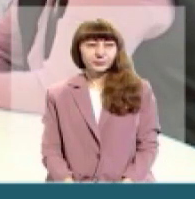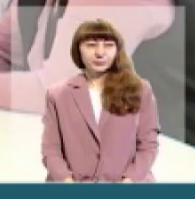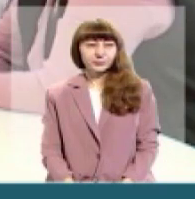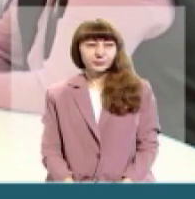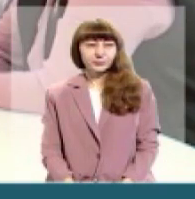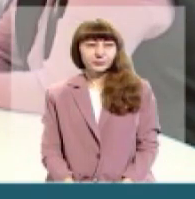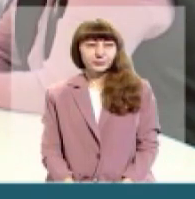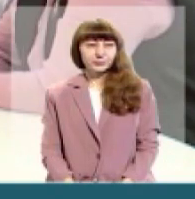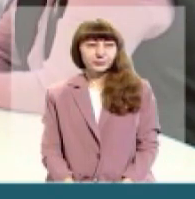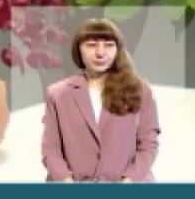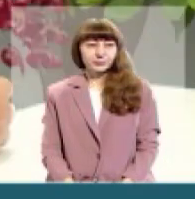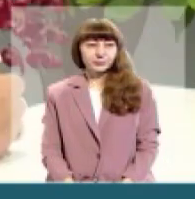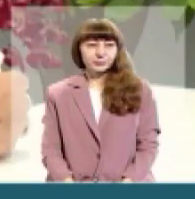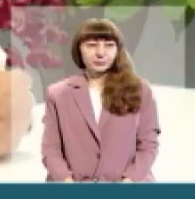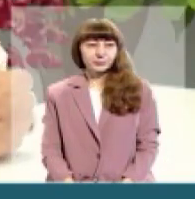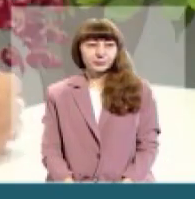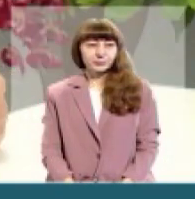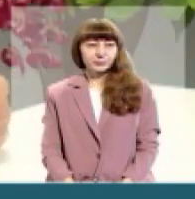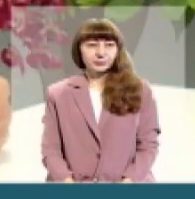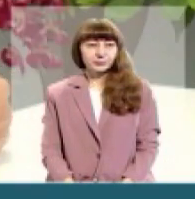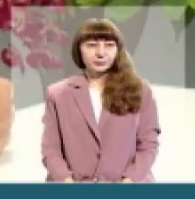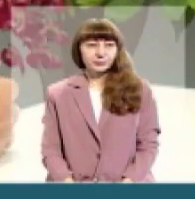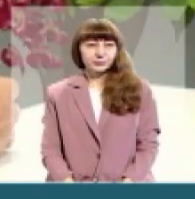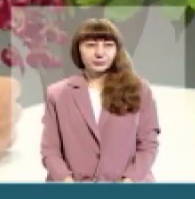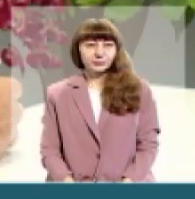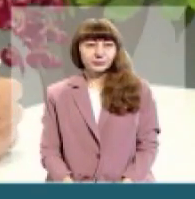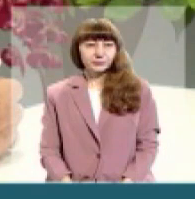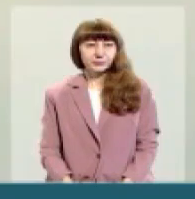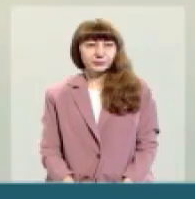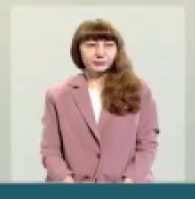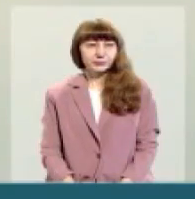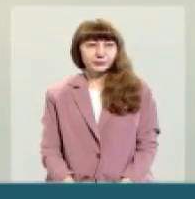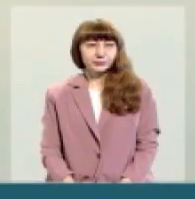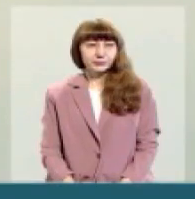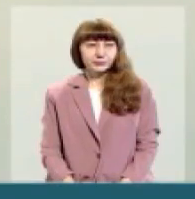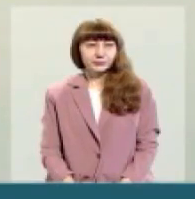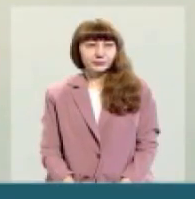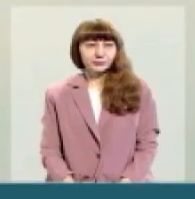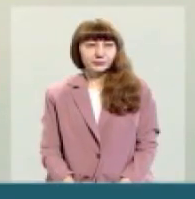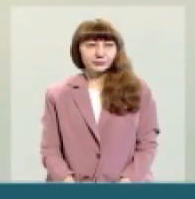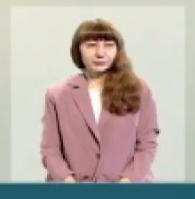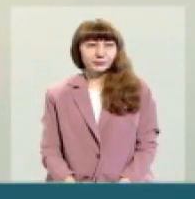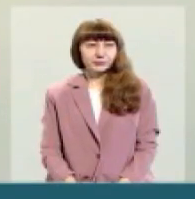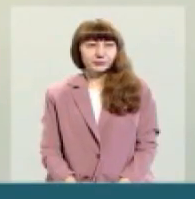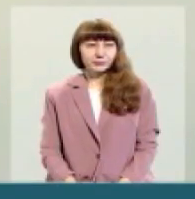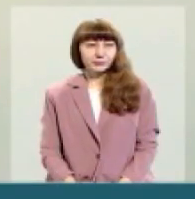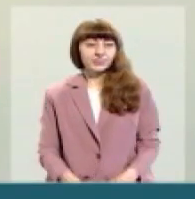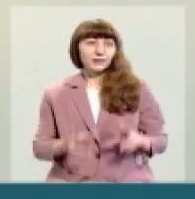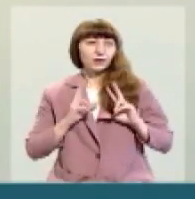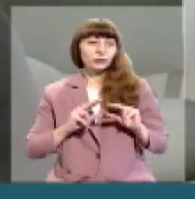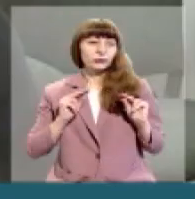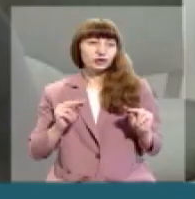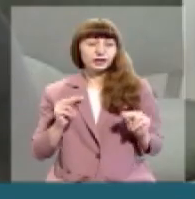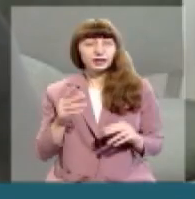қызы өз ортасына сыйлы, өмірін игілікке арнаған жан, қазір зейнетте. Соған қарамасан, әлі күнге дейін мектеп өміріне